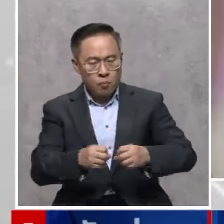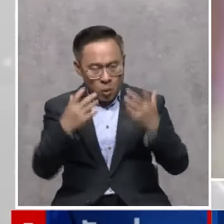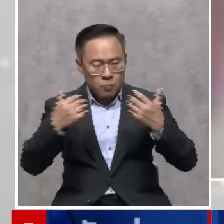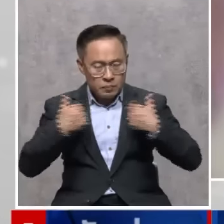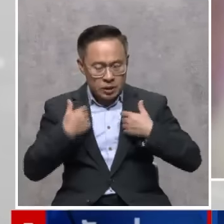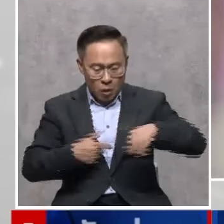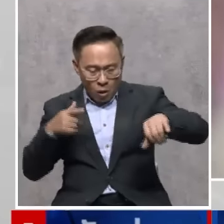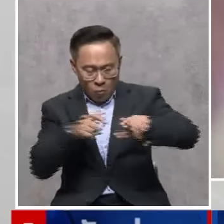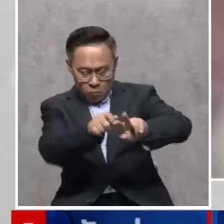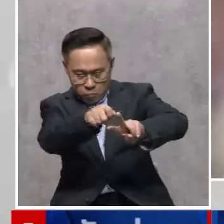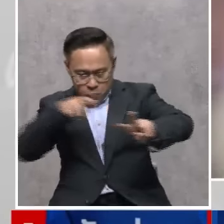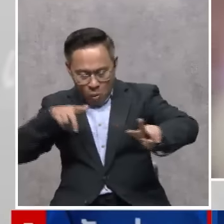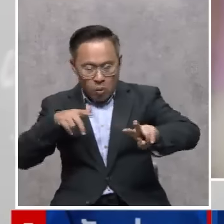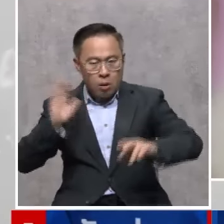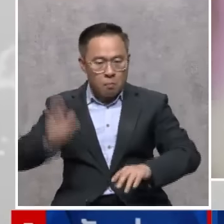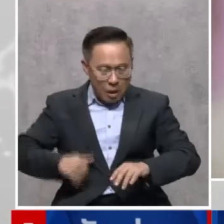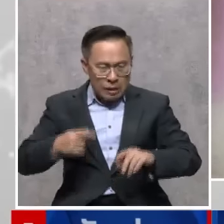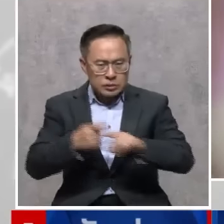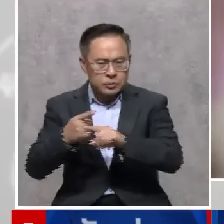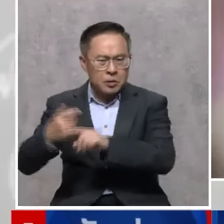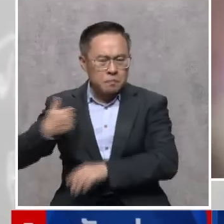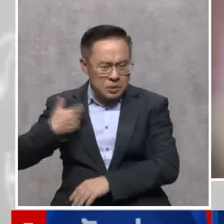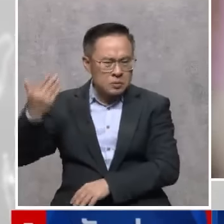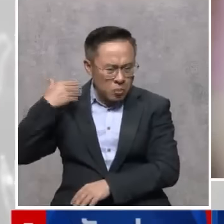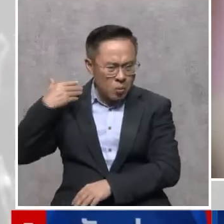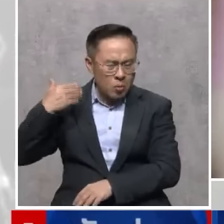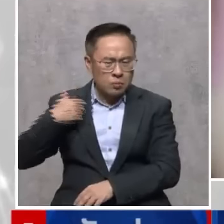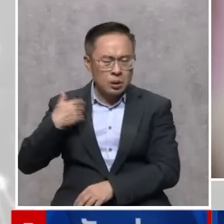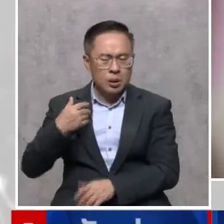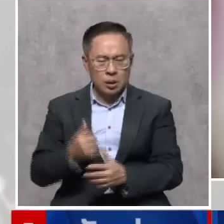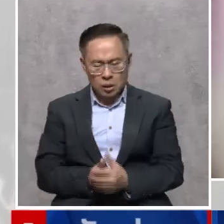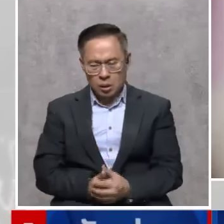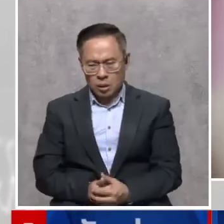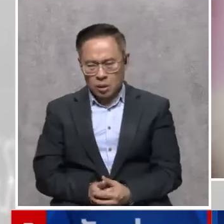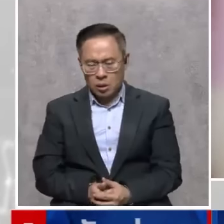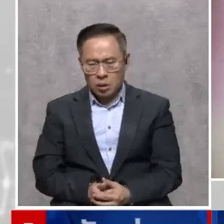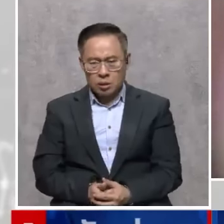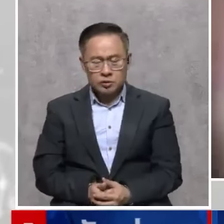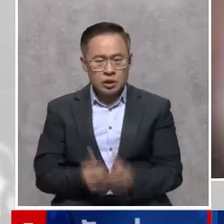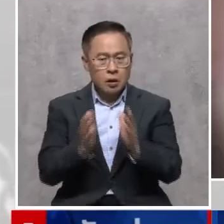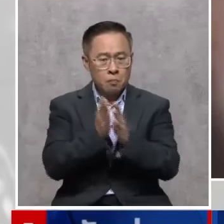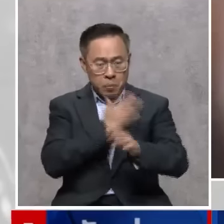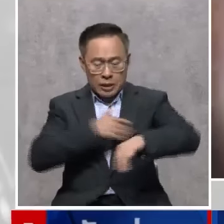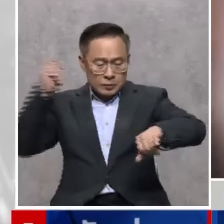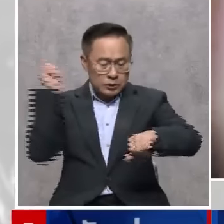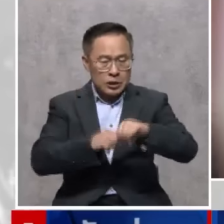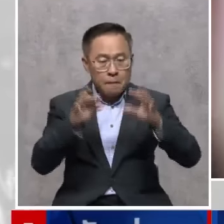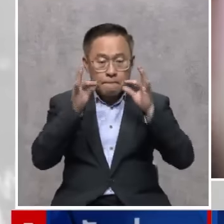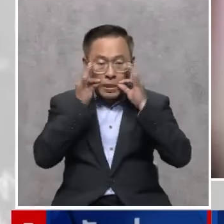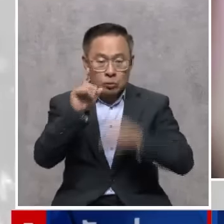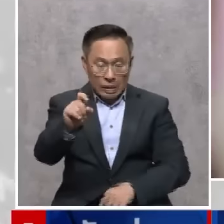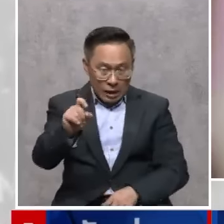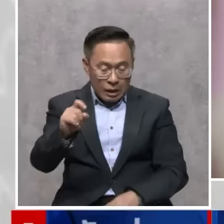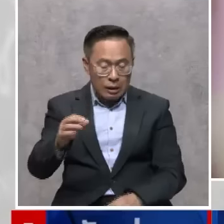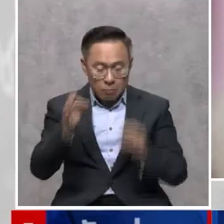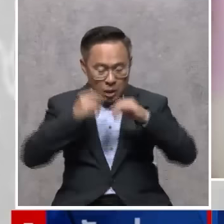ถูกยิงด้วยหนังสติ๊กมีการให้ข้อมูลจากคนที่อยู่ในวัดบางคนถึงขั้นว่าพระเนี่ยตีแมวตายอะคุณผู้ช ม น